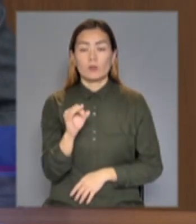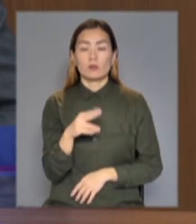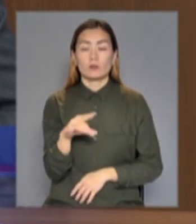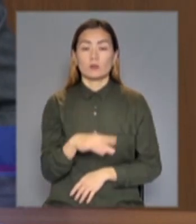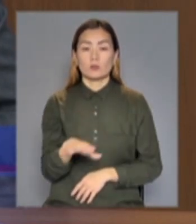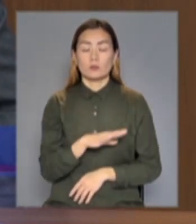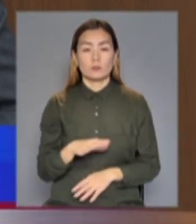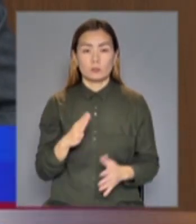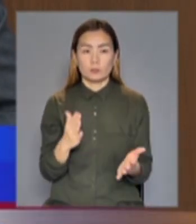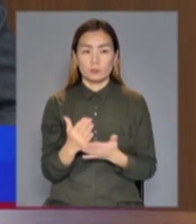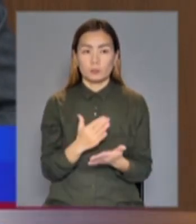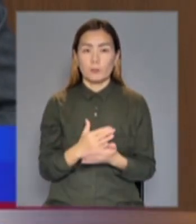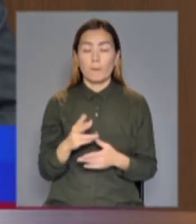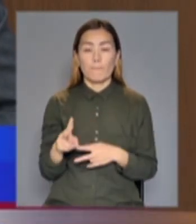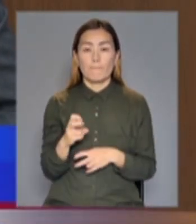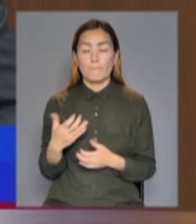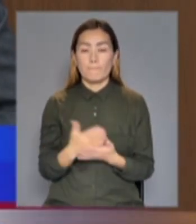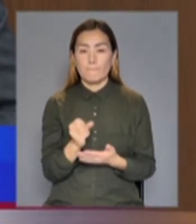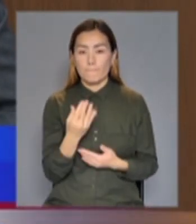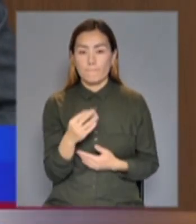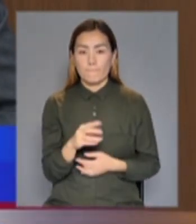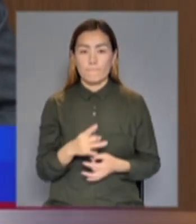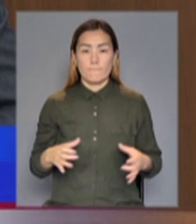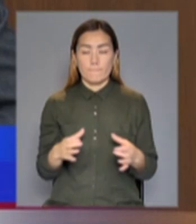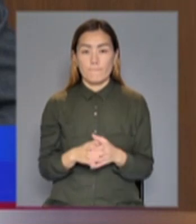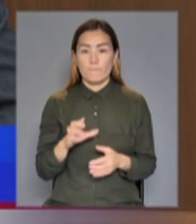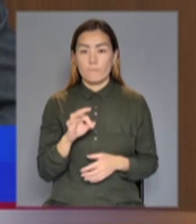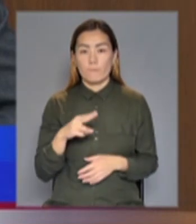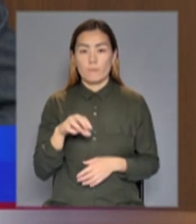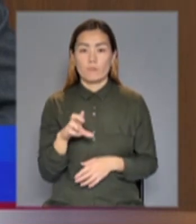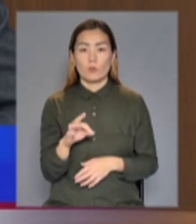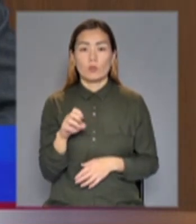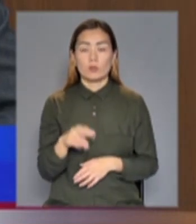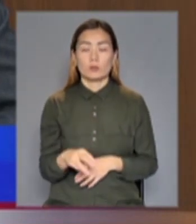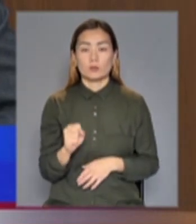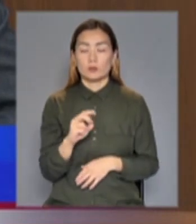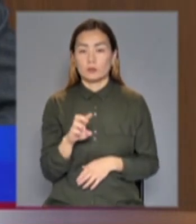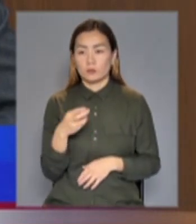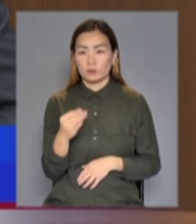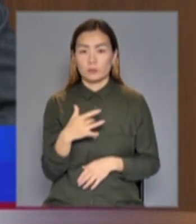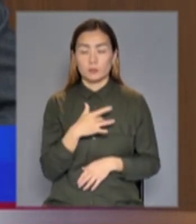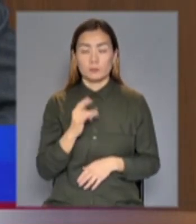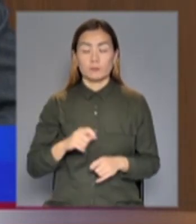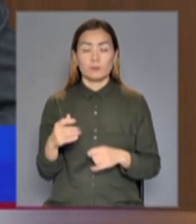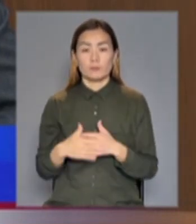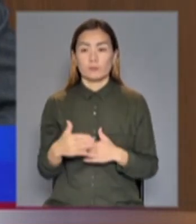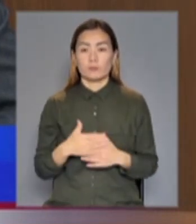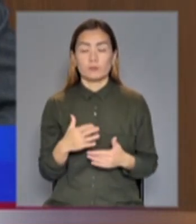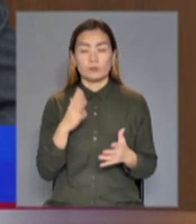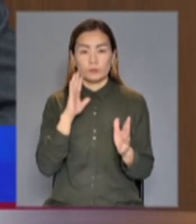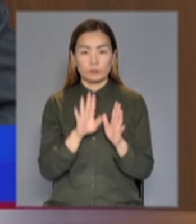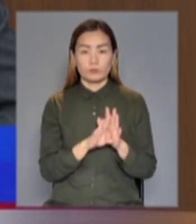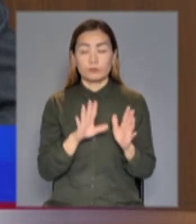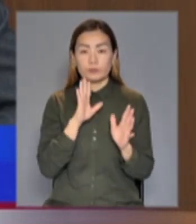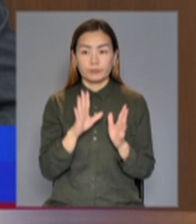района наложить дисциплинарное взыскание на Акима сельского округа Дине Булату Исса в виде строгого выговора за несоблюдение